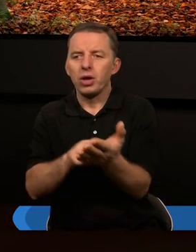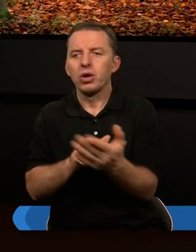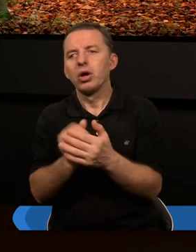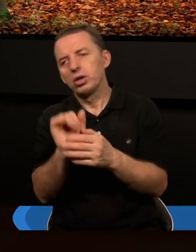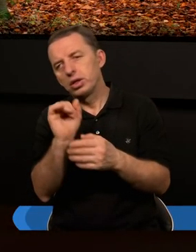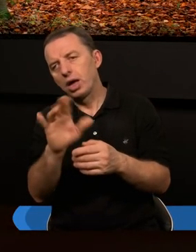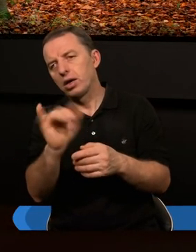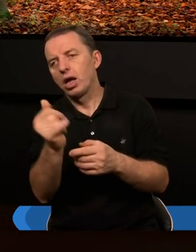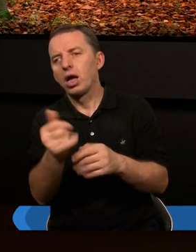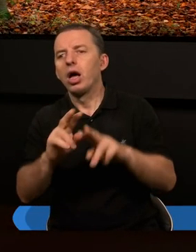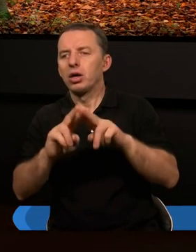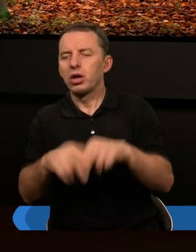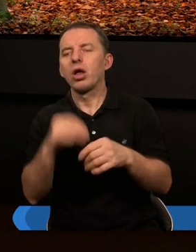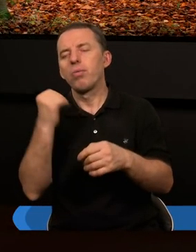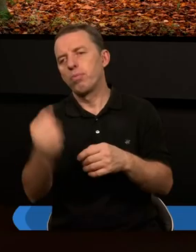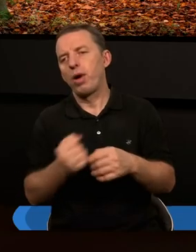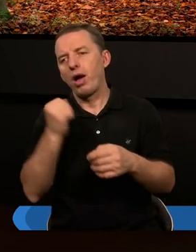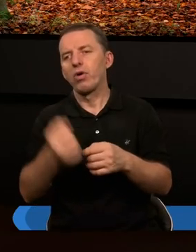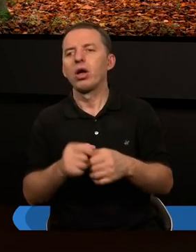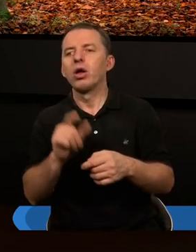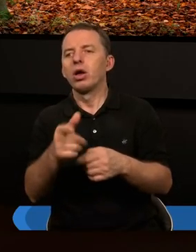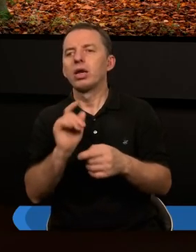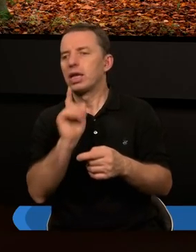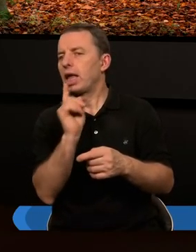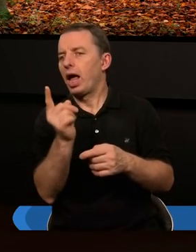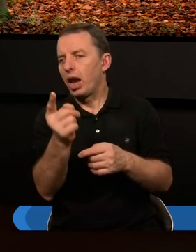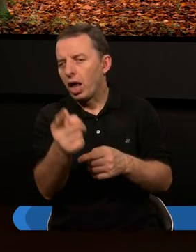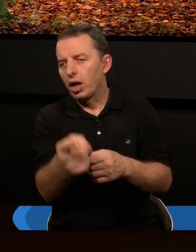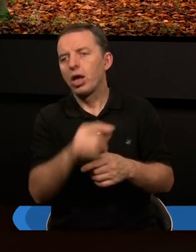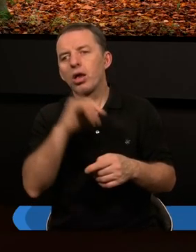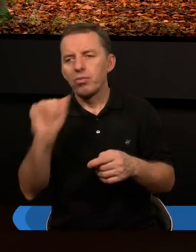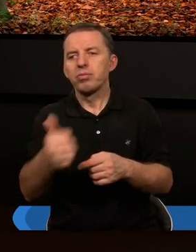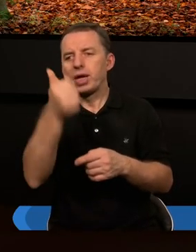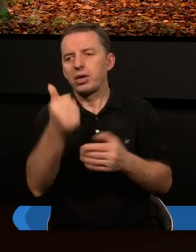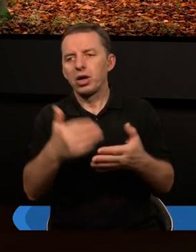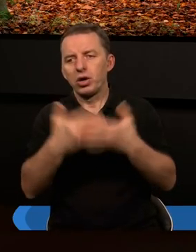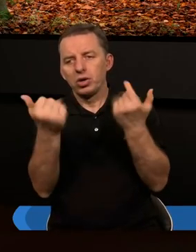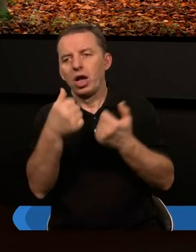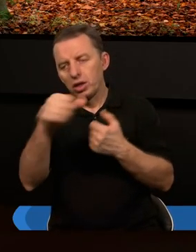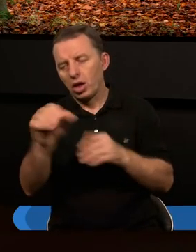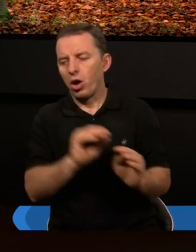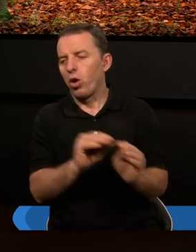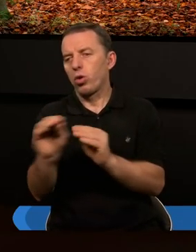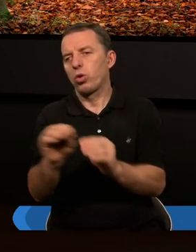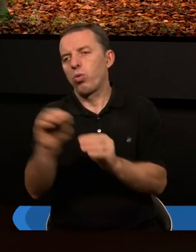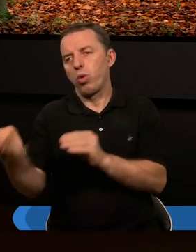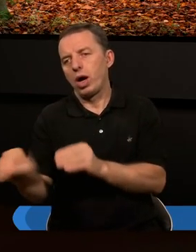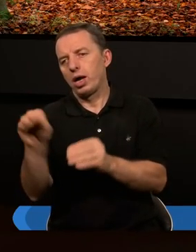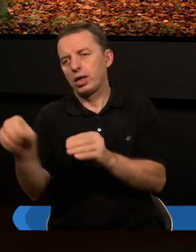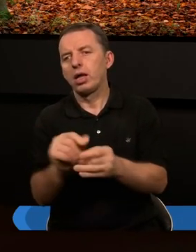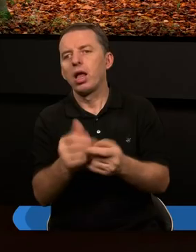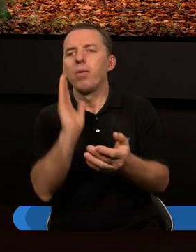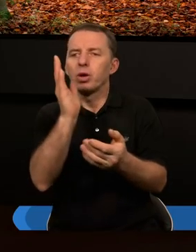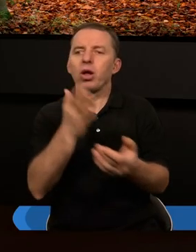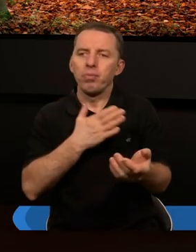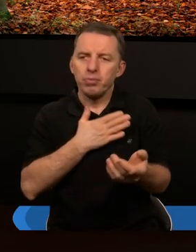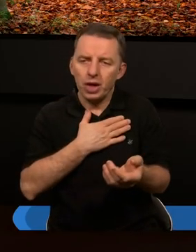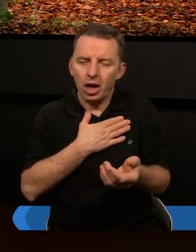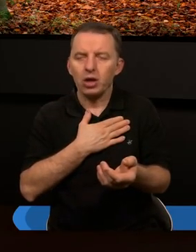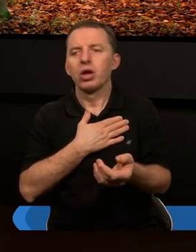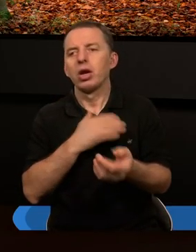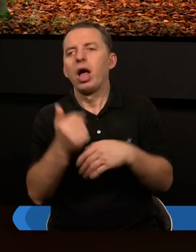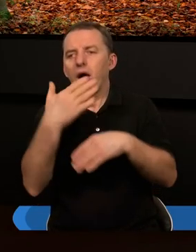czy tak, jak zresztą Paweł też swego czasu zalecał, zawsze pierwszego dnia tygodnia odkładajcie, po to, żeby mieć